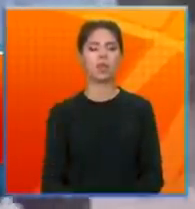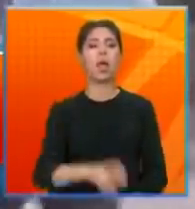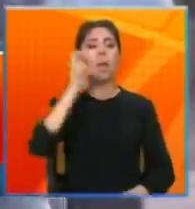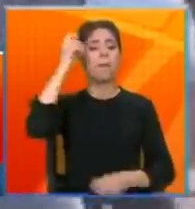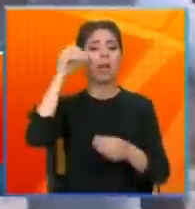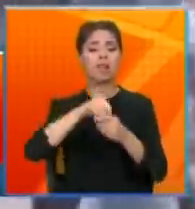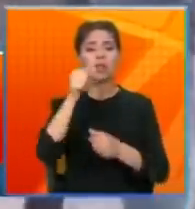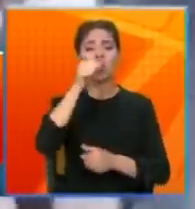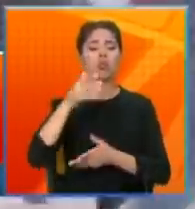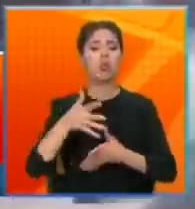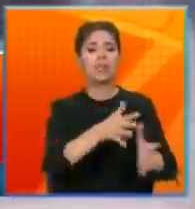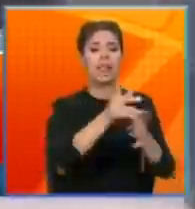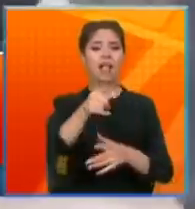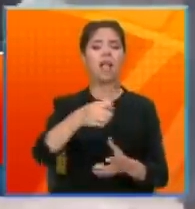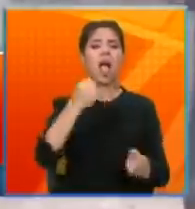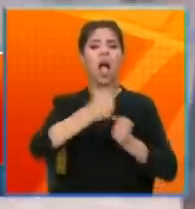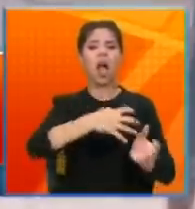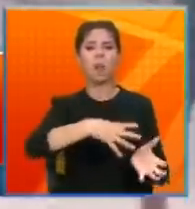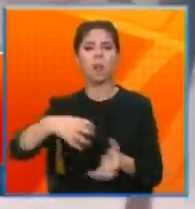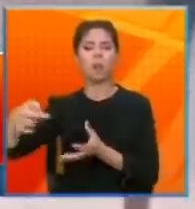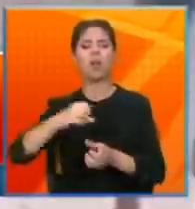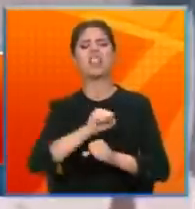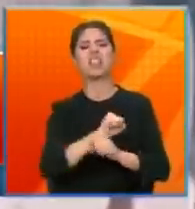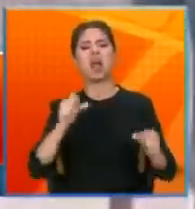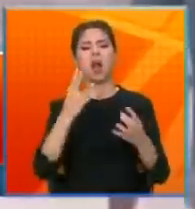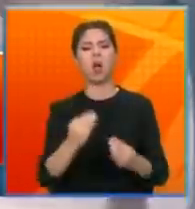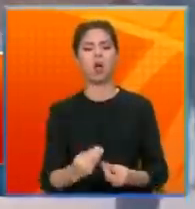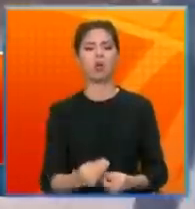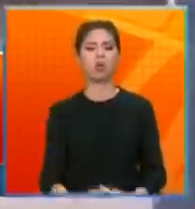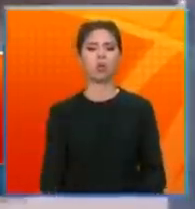Saruhanlı'da yaşanan selde sürüklenen araçlar zarar gördü.